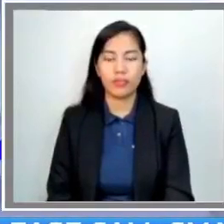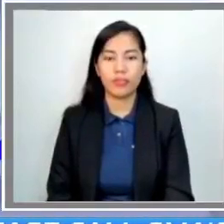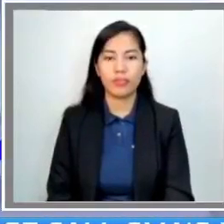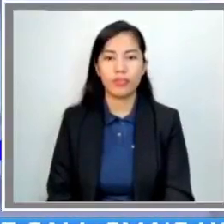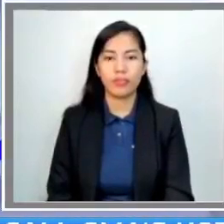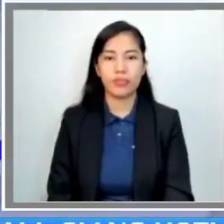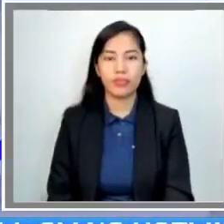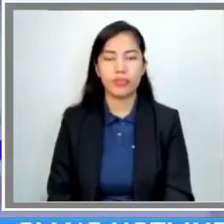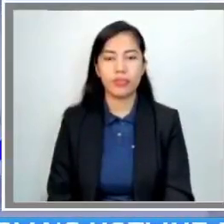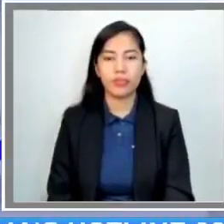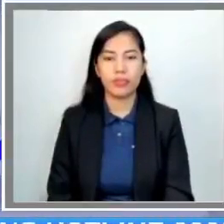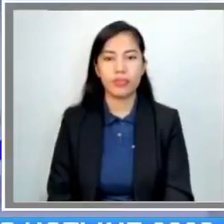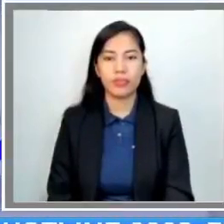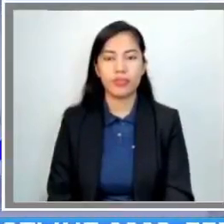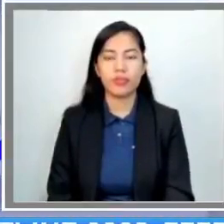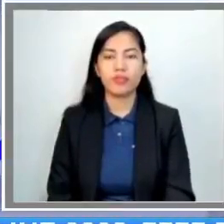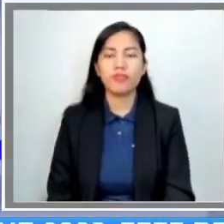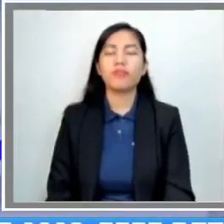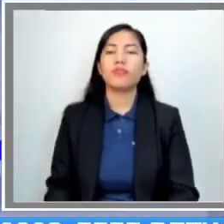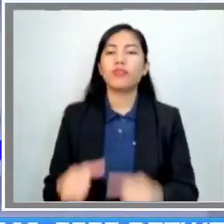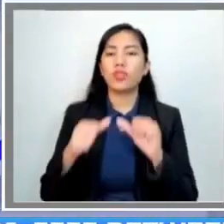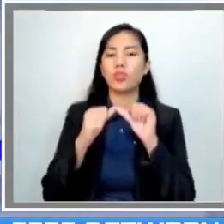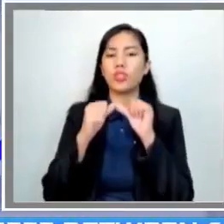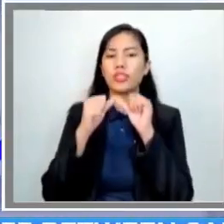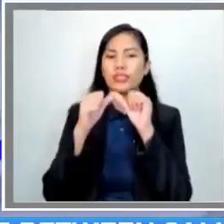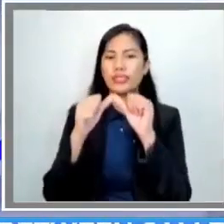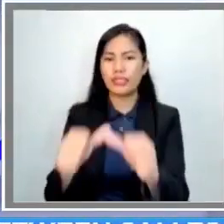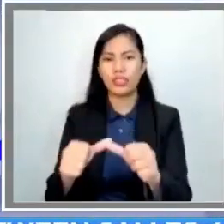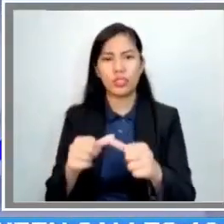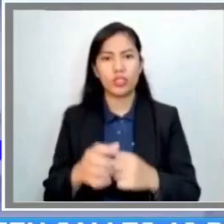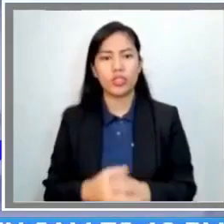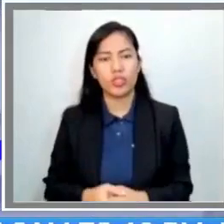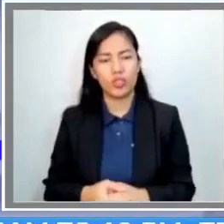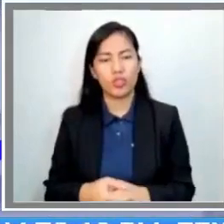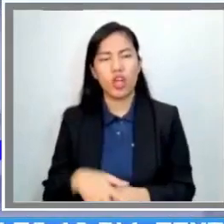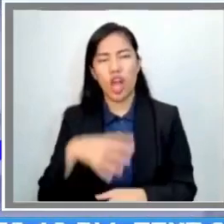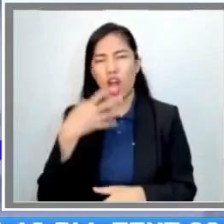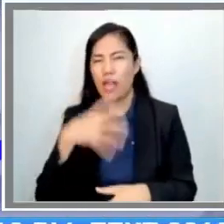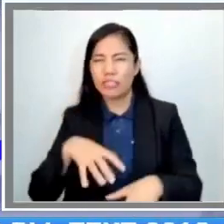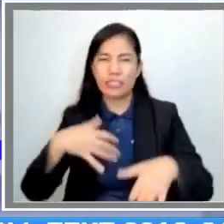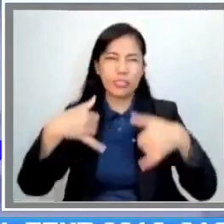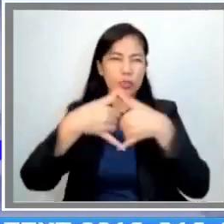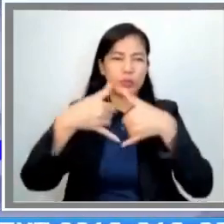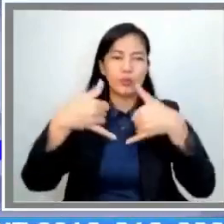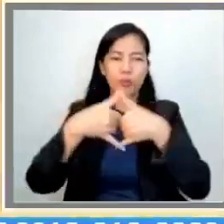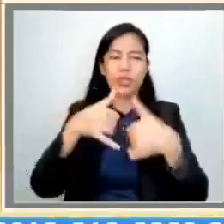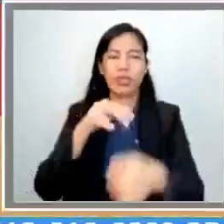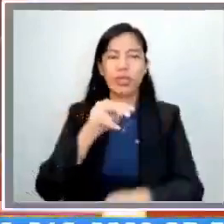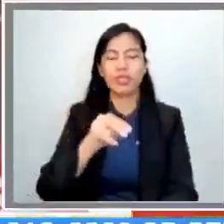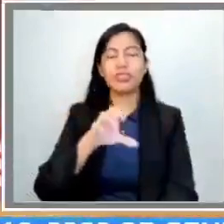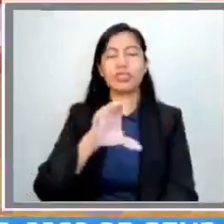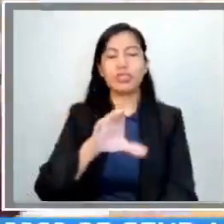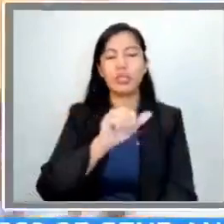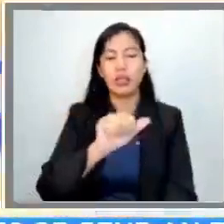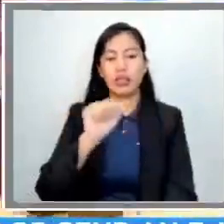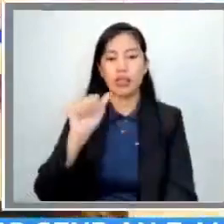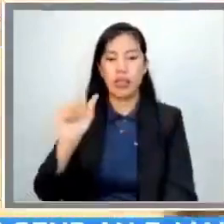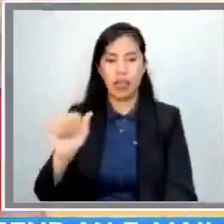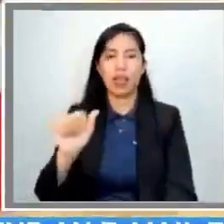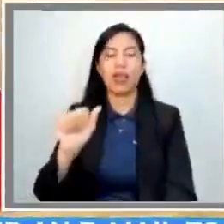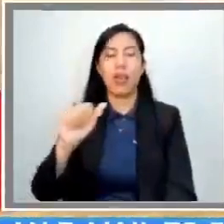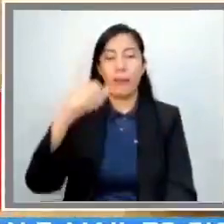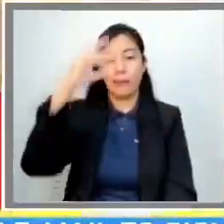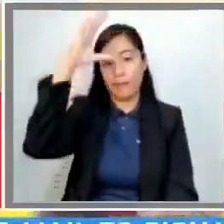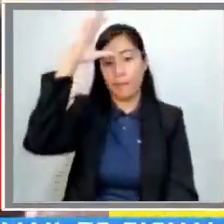Patuloy ang mga mainit na labanan sa NCAA Season 99 Men's Basketball. Sa unang laro kahapon, hindi nagpapigil